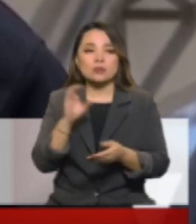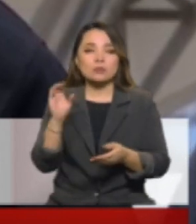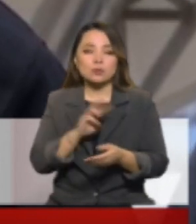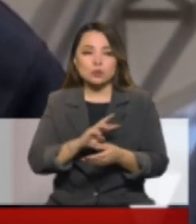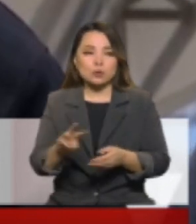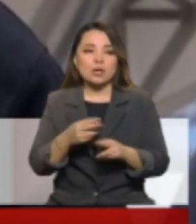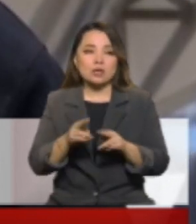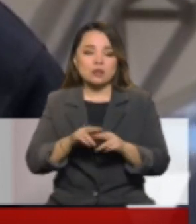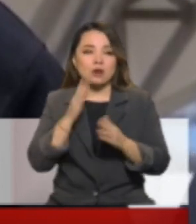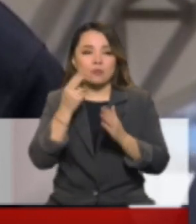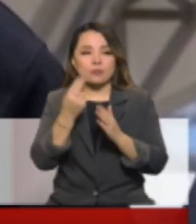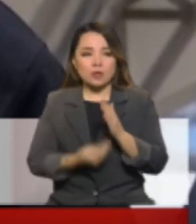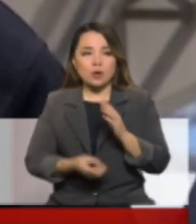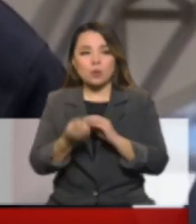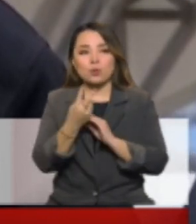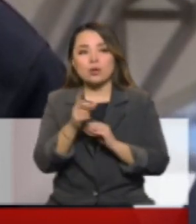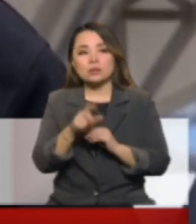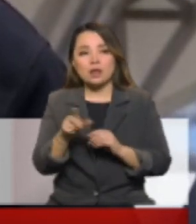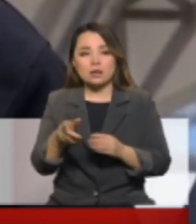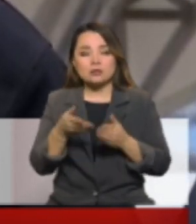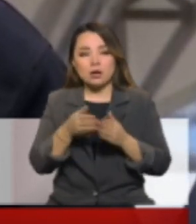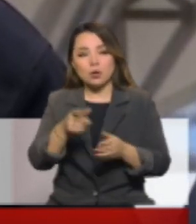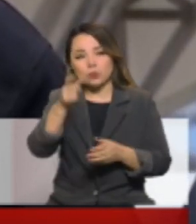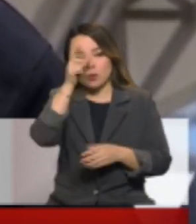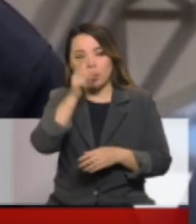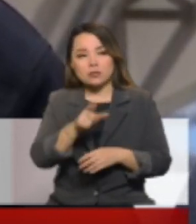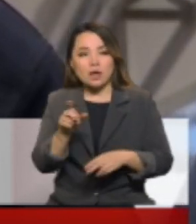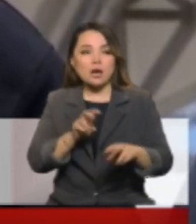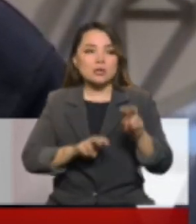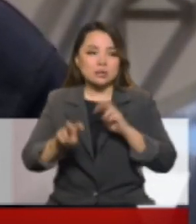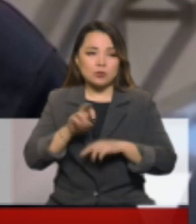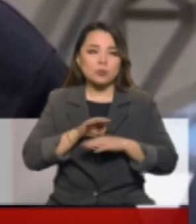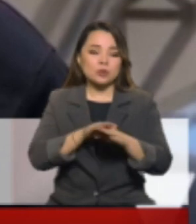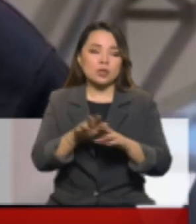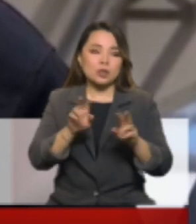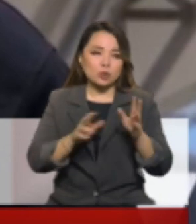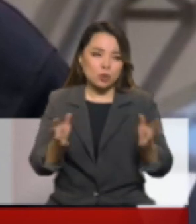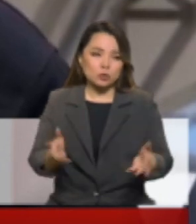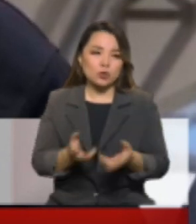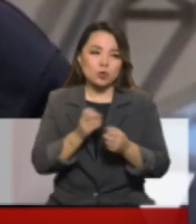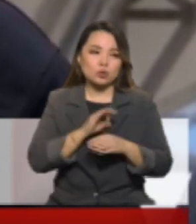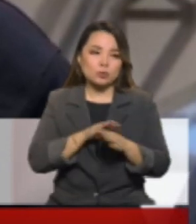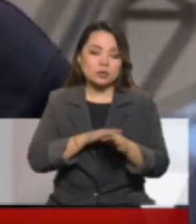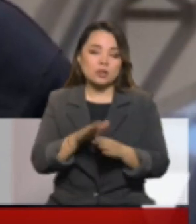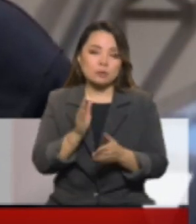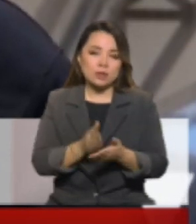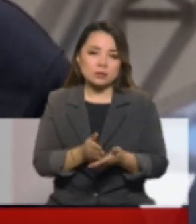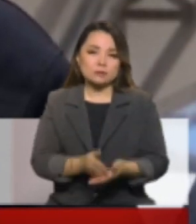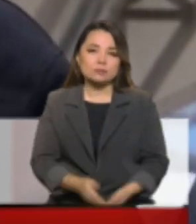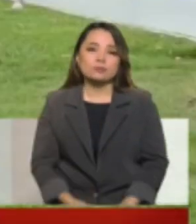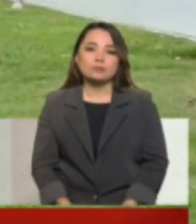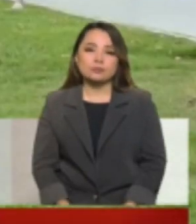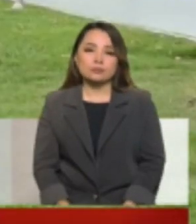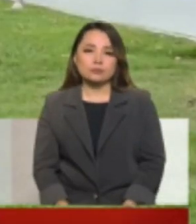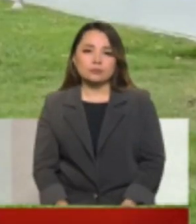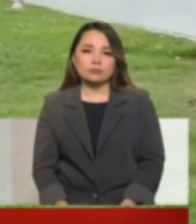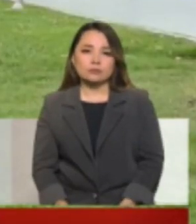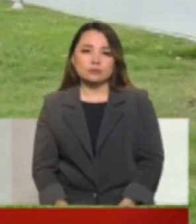суға кетті. Кемедегі 12 адамда Түркия азаматы. Іздеу жұмыстарына барлық құтқару қызметтері жұмылдырылды.